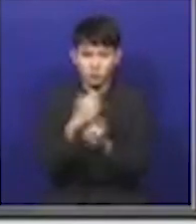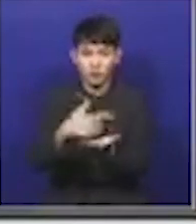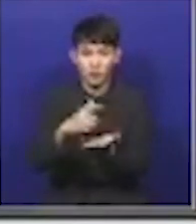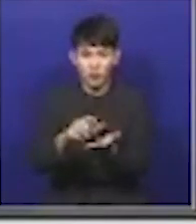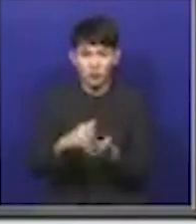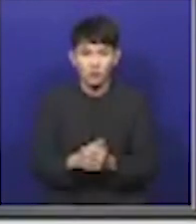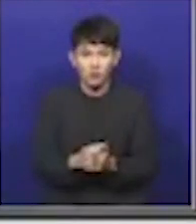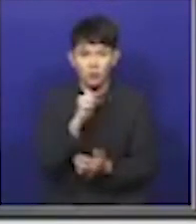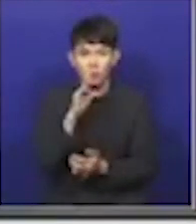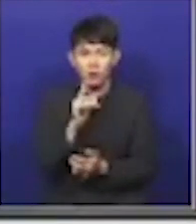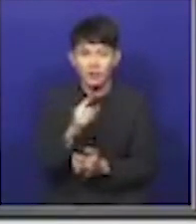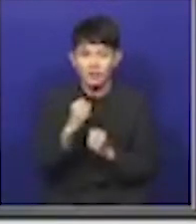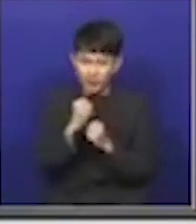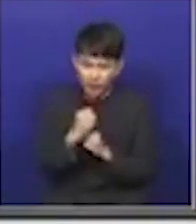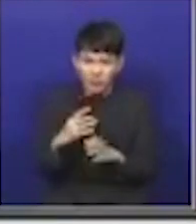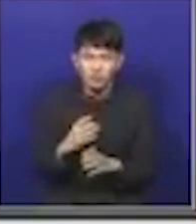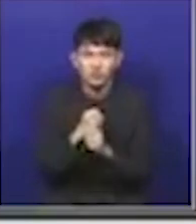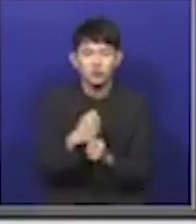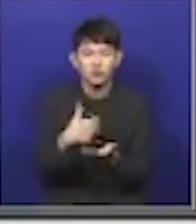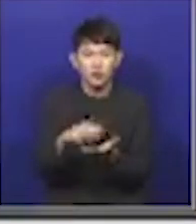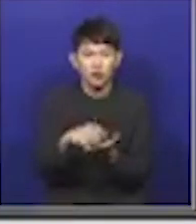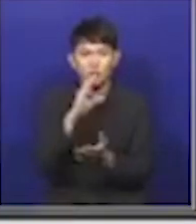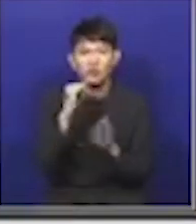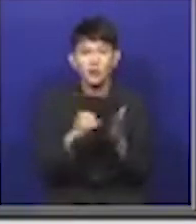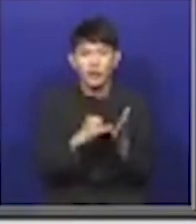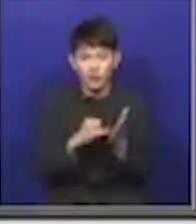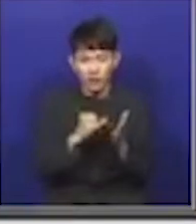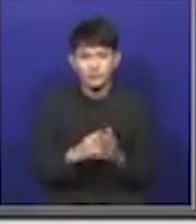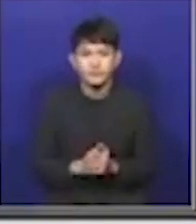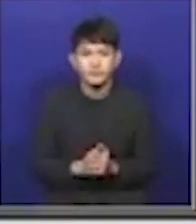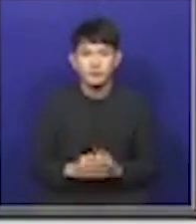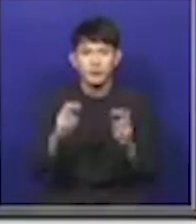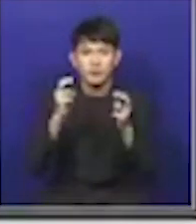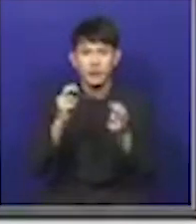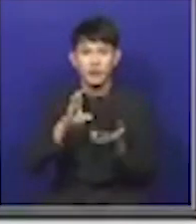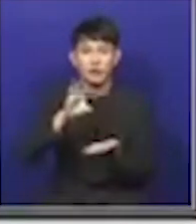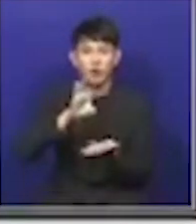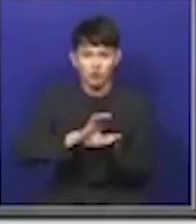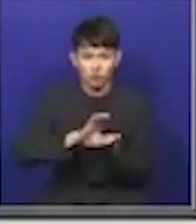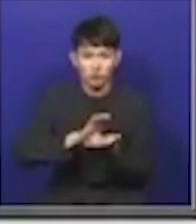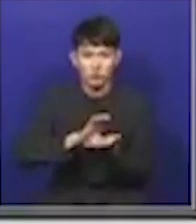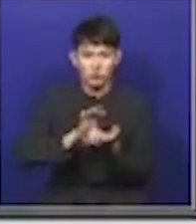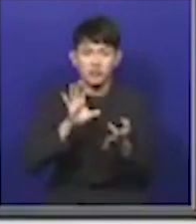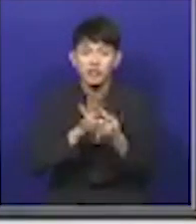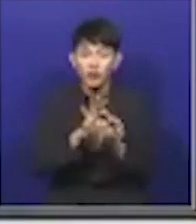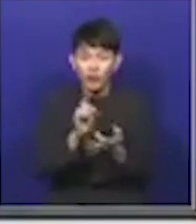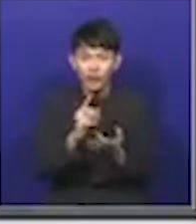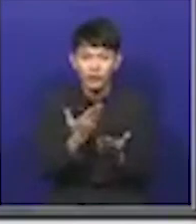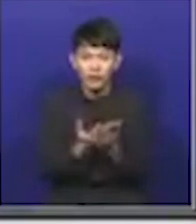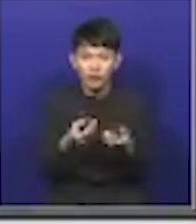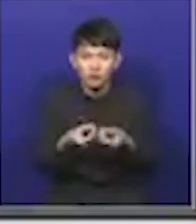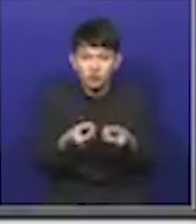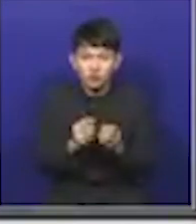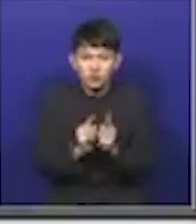แล้วผมบอกแล้วว่าจะพยายามพูดให้ง่ายที่สุดนะเรื่องเกี่ยวกับกองทุนที่ไปเกี่ยวกับหุ้นอีกนะฮะ